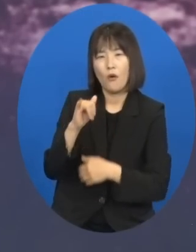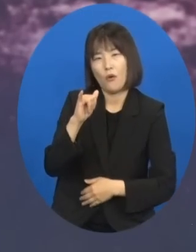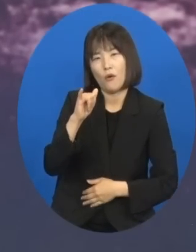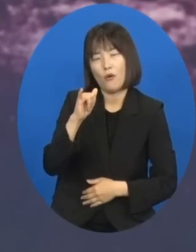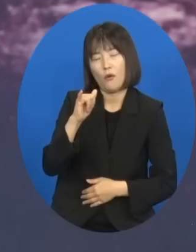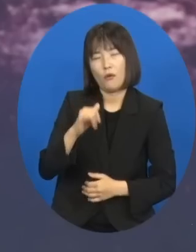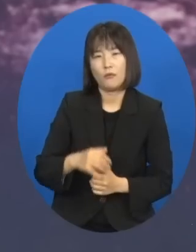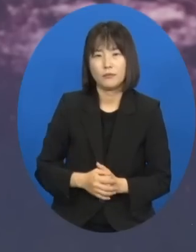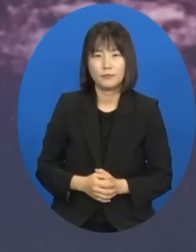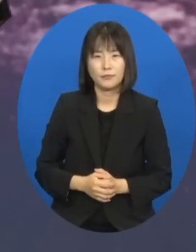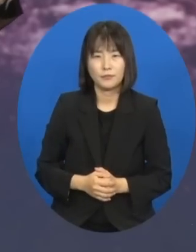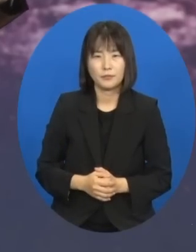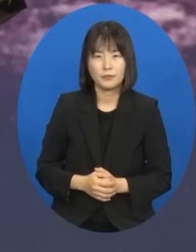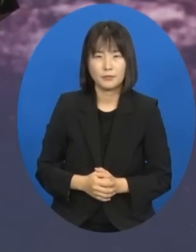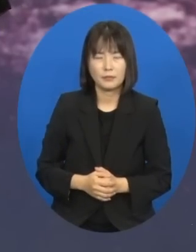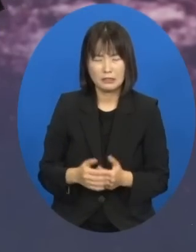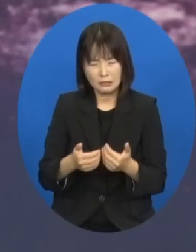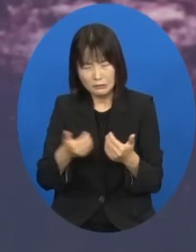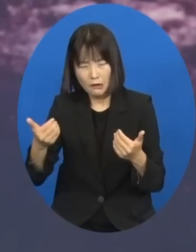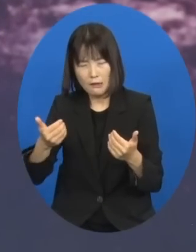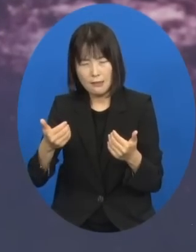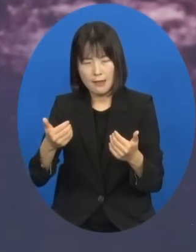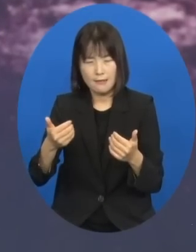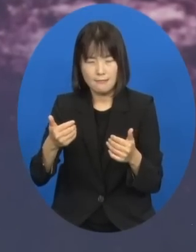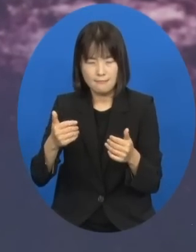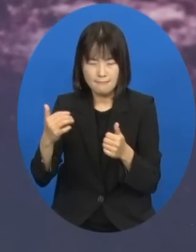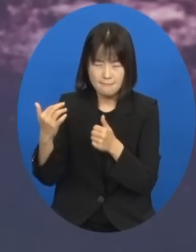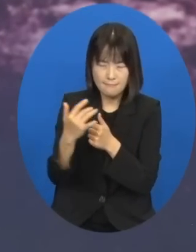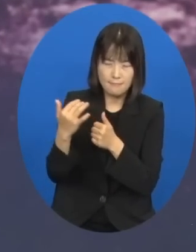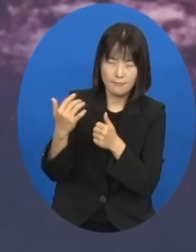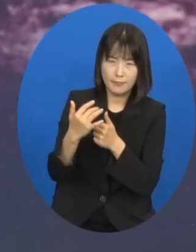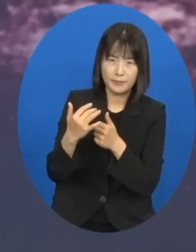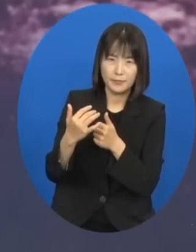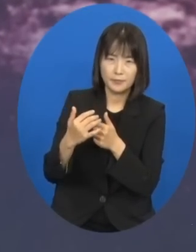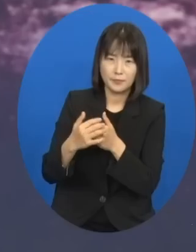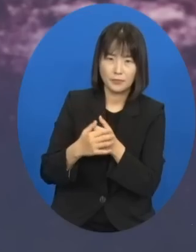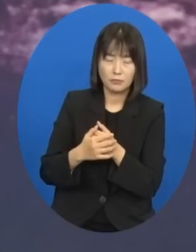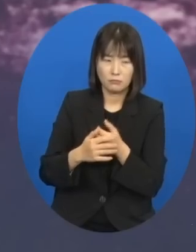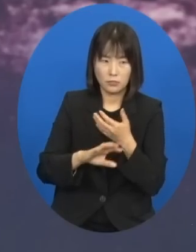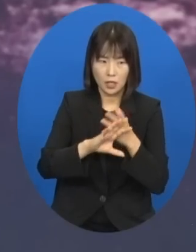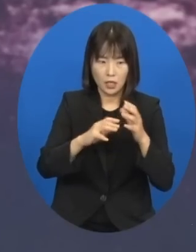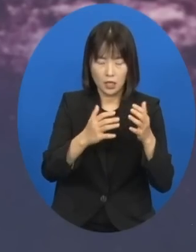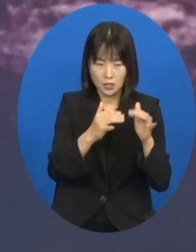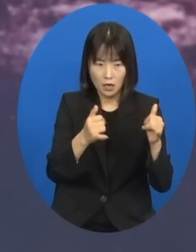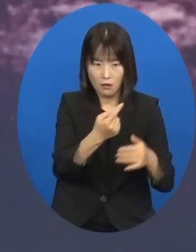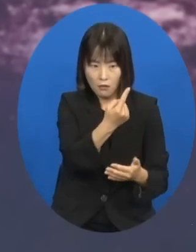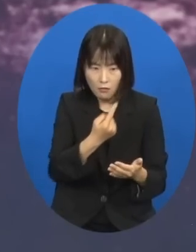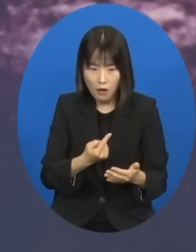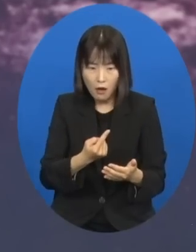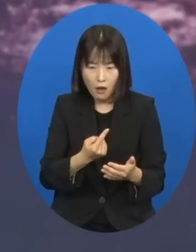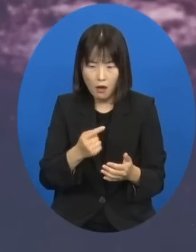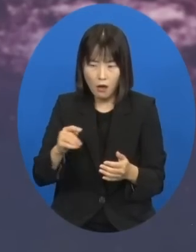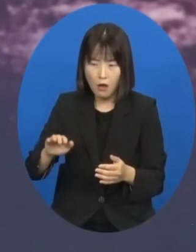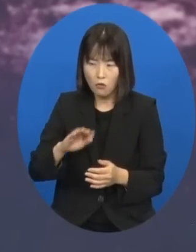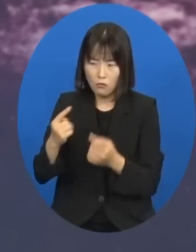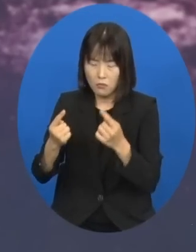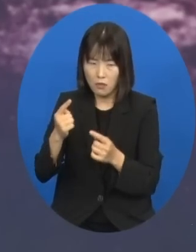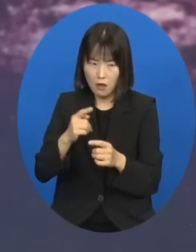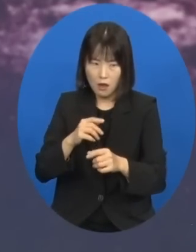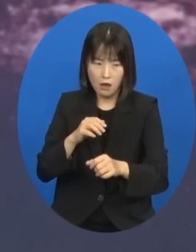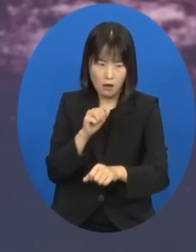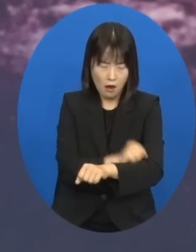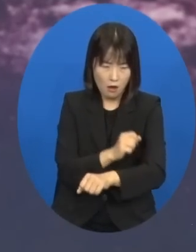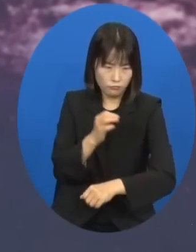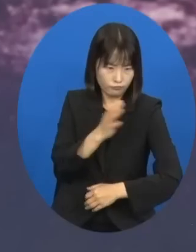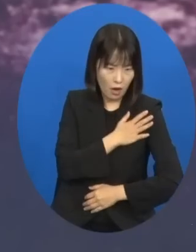거예요. 떠나라는 거야, 막. 너 이방인이 와가지고 어떻게 우리보다 더 잘 될 수가 있어, 막 이러면서. 얼마나